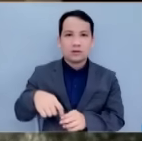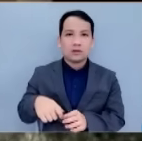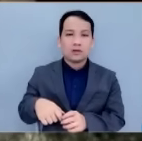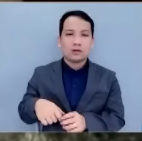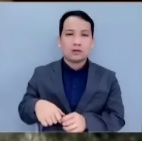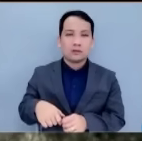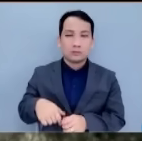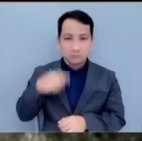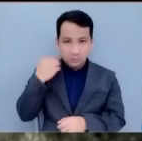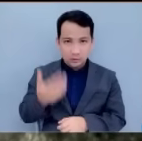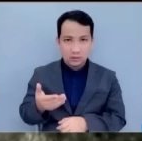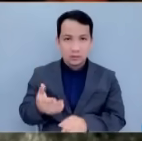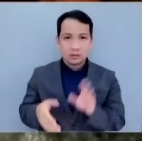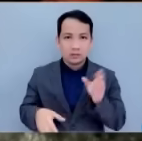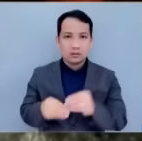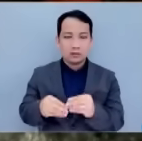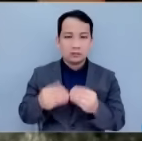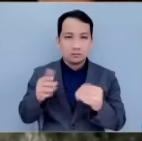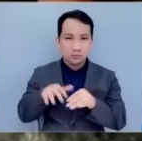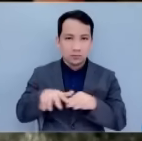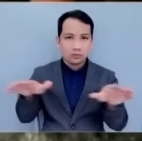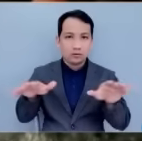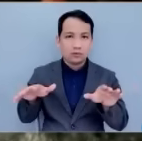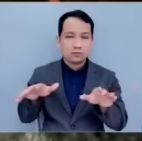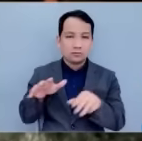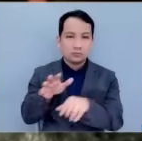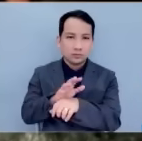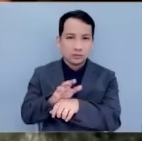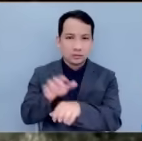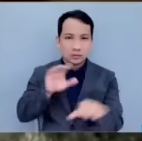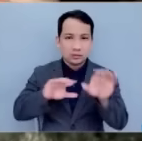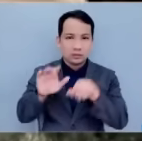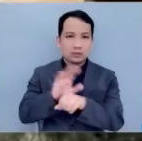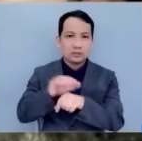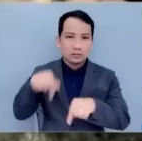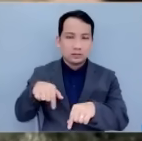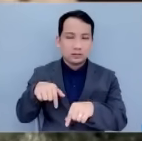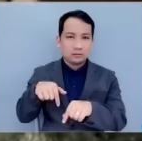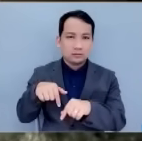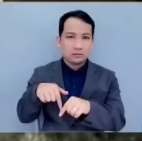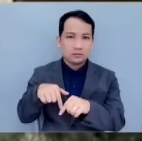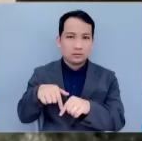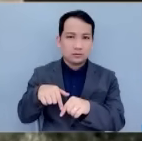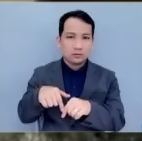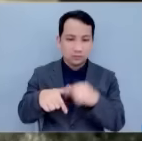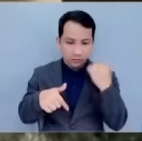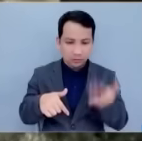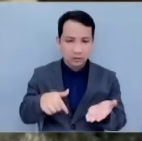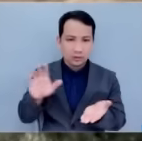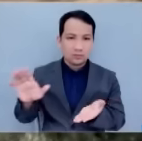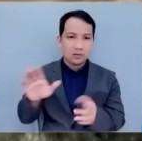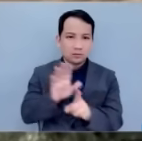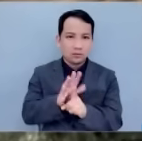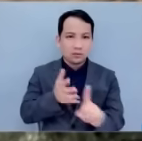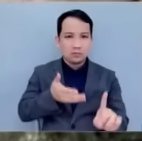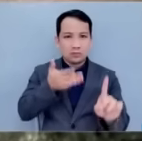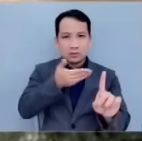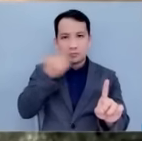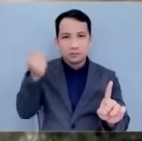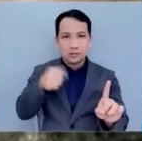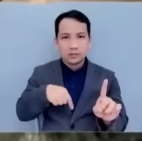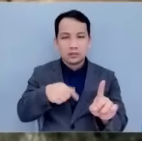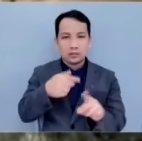pagpanaw, nagluluksa ang buong industriya ng showbiz sa bansa sa paglisa ng isa sa mga tinagurian ng halige